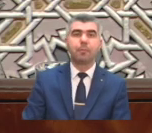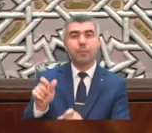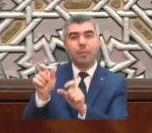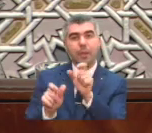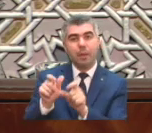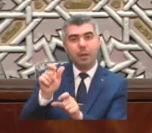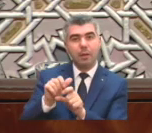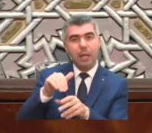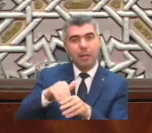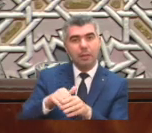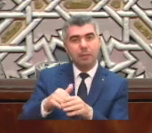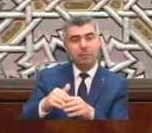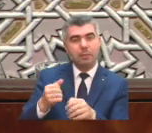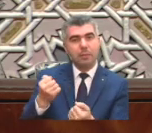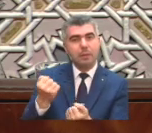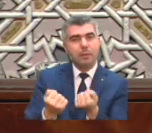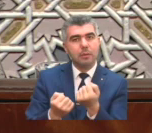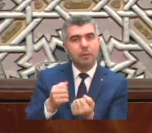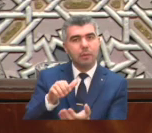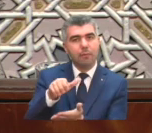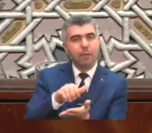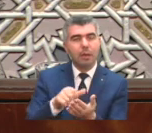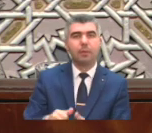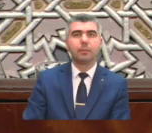من فريق الأصالة ومعاصرة.